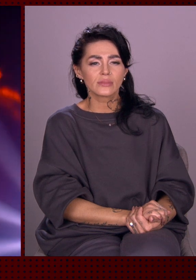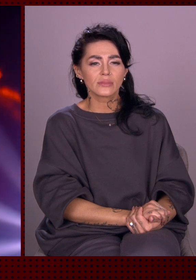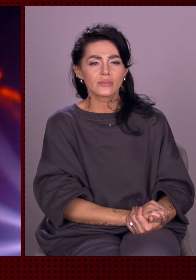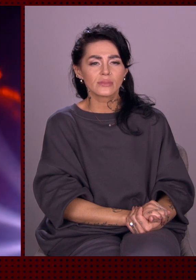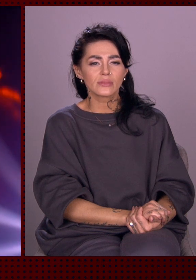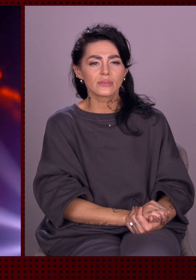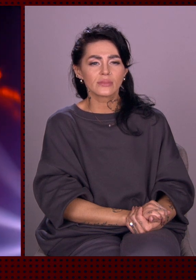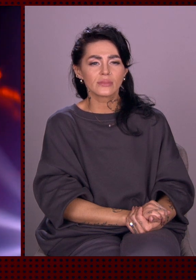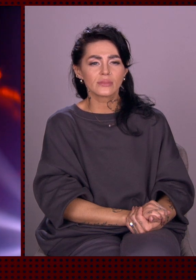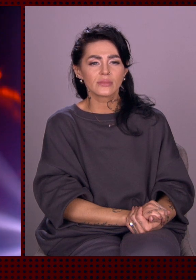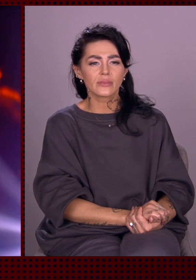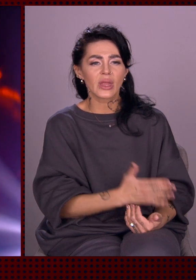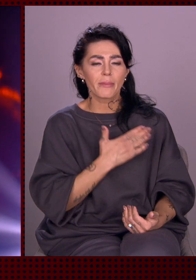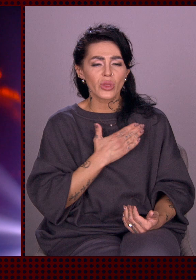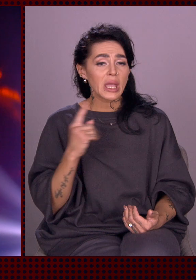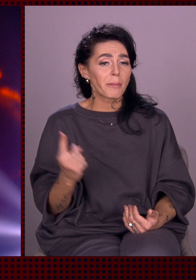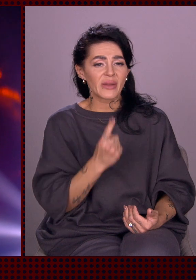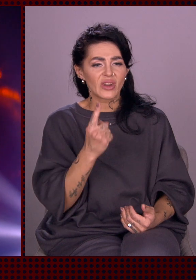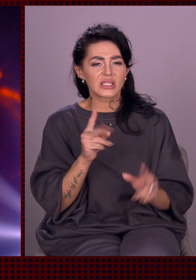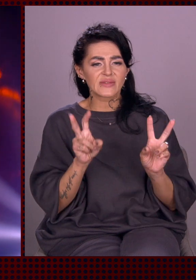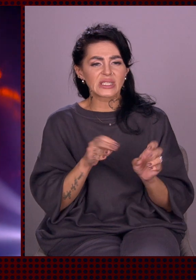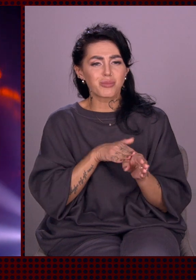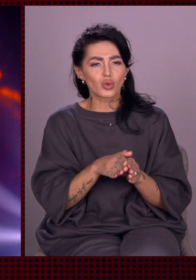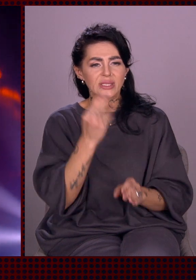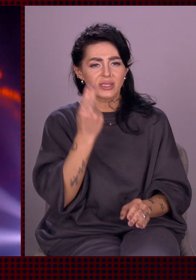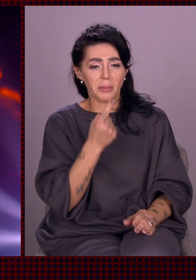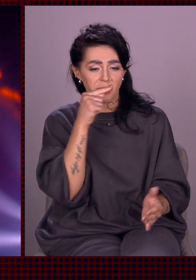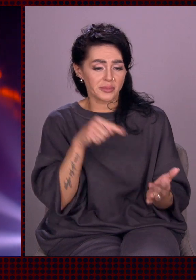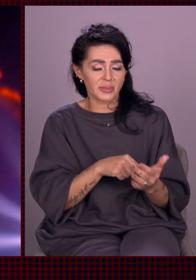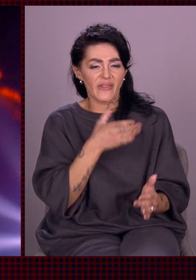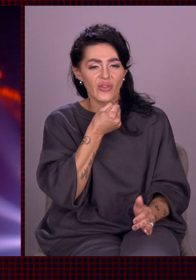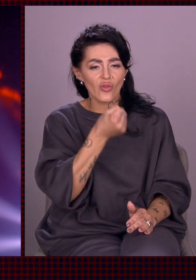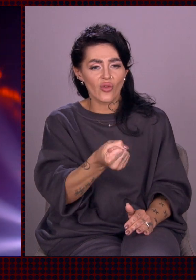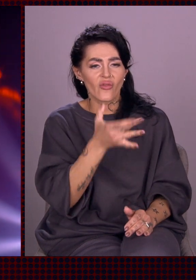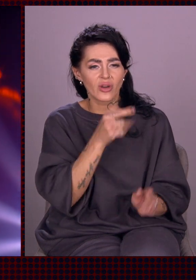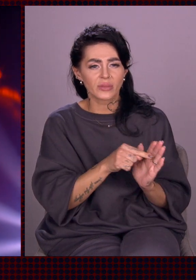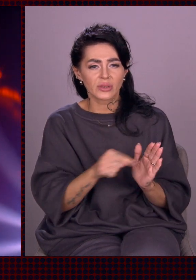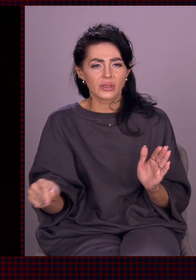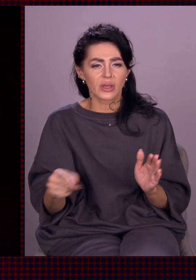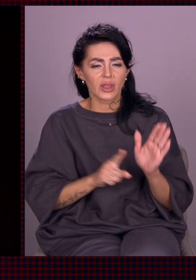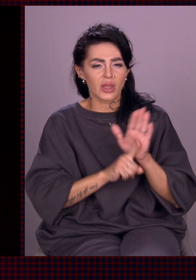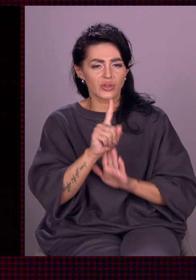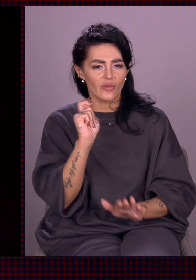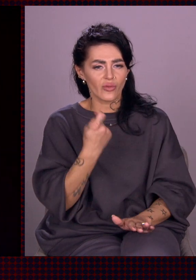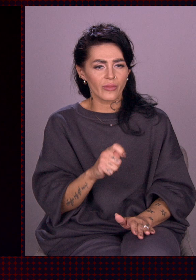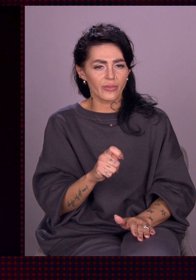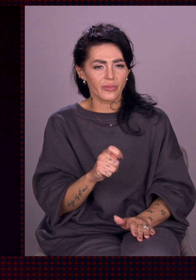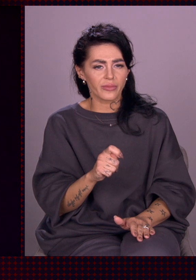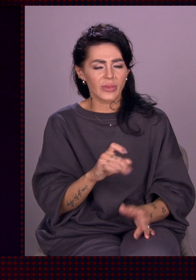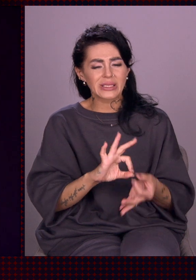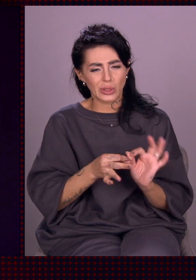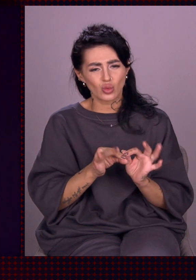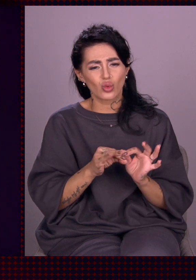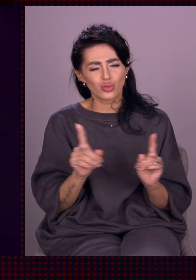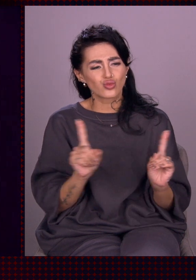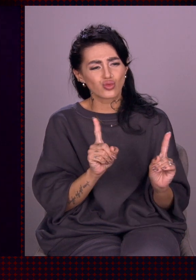Це моє перше повноцінне інтерв'ю за час повномасштабного наступу. Складно говорити